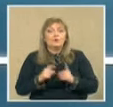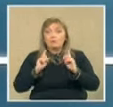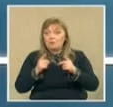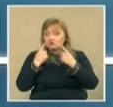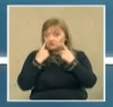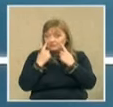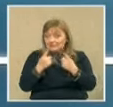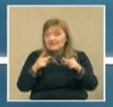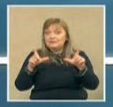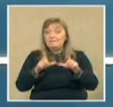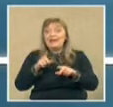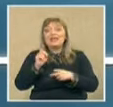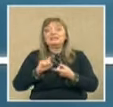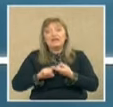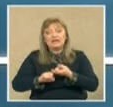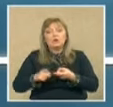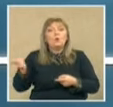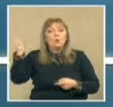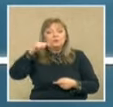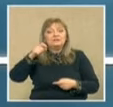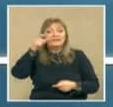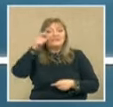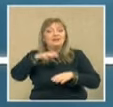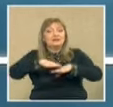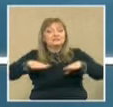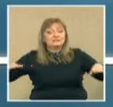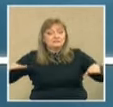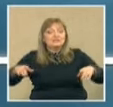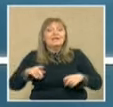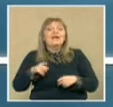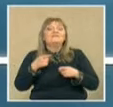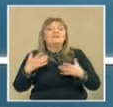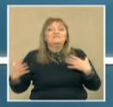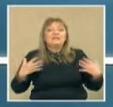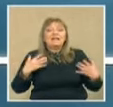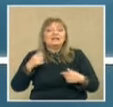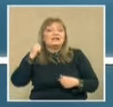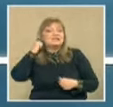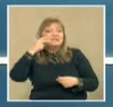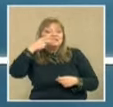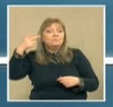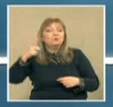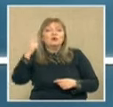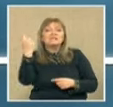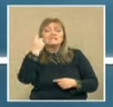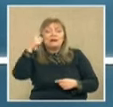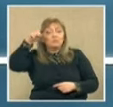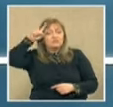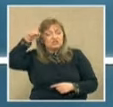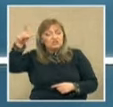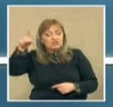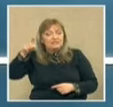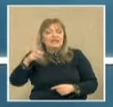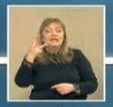Можете да гледате Милена Кънева още утре на Варненска сцена в постановката Само за жени. Тя е и част от така наречената Бандиада,